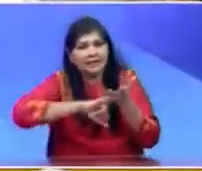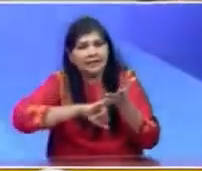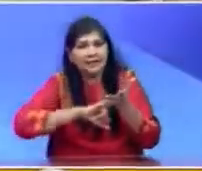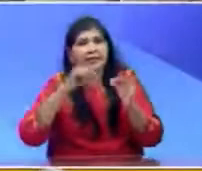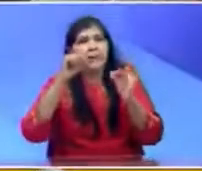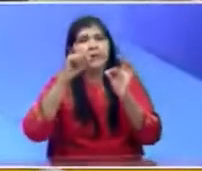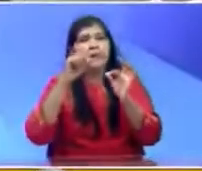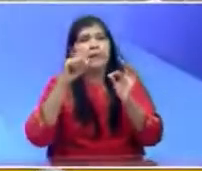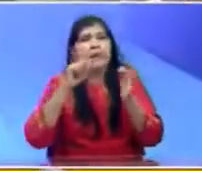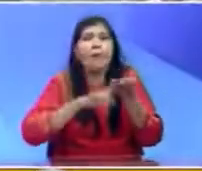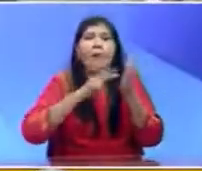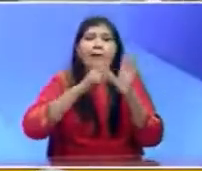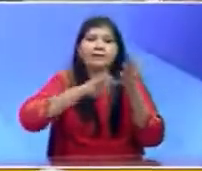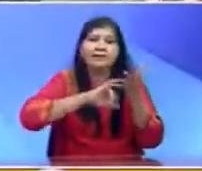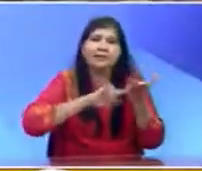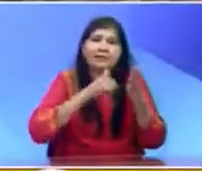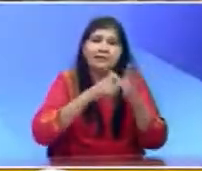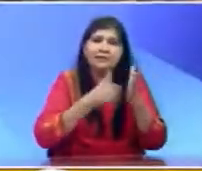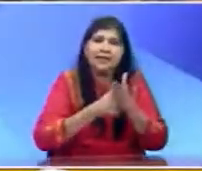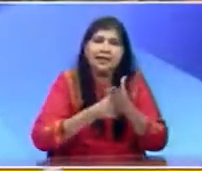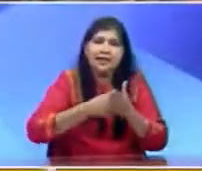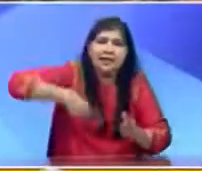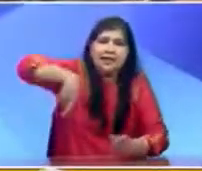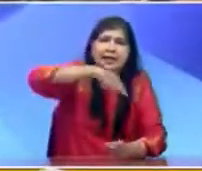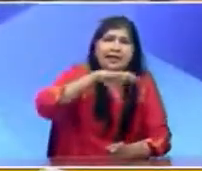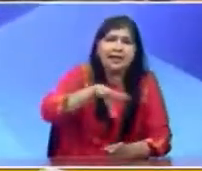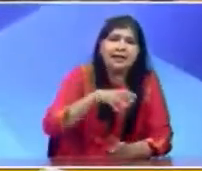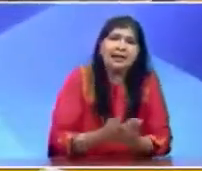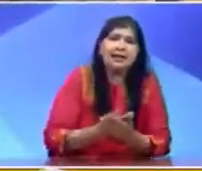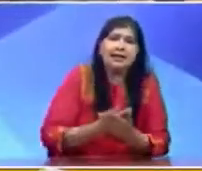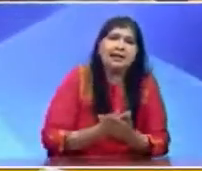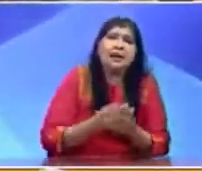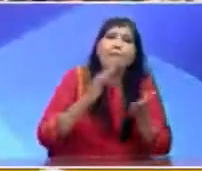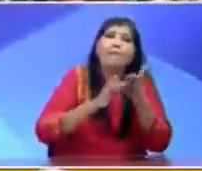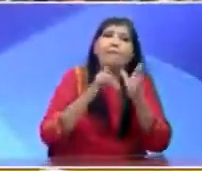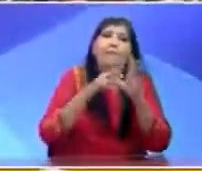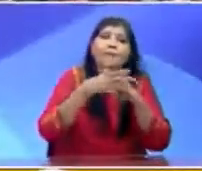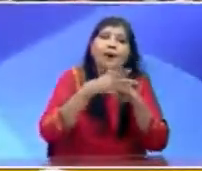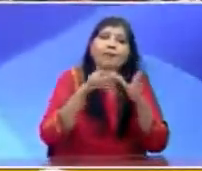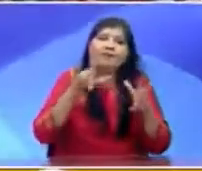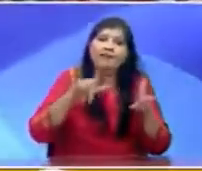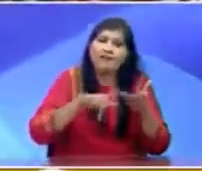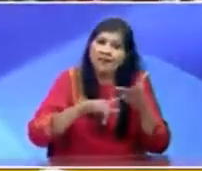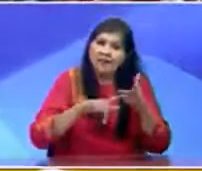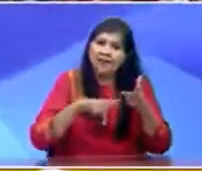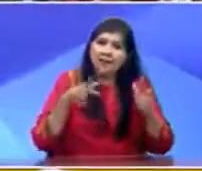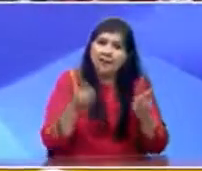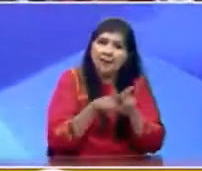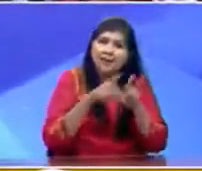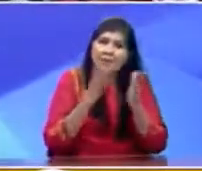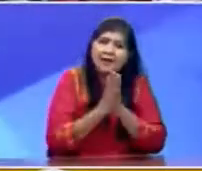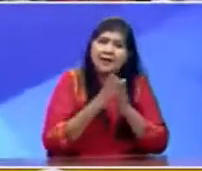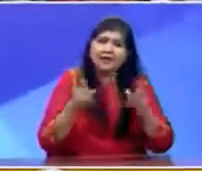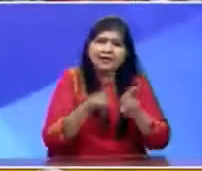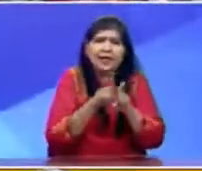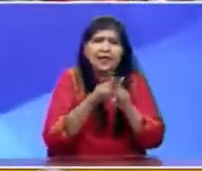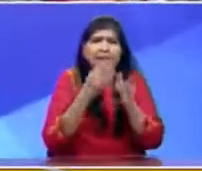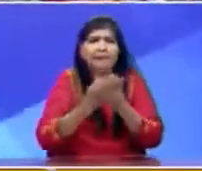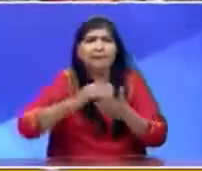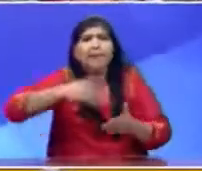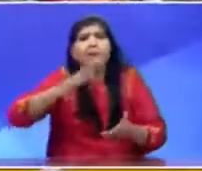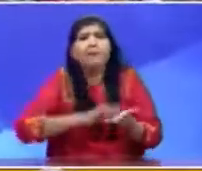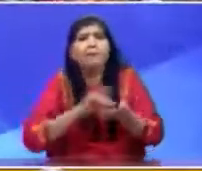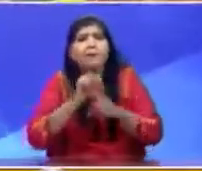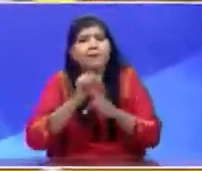का मावली मेला भी बहुत खास होता है। पास ही मध्य प्रदेश